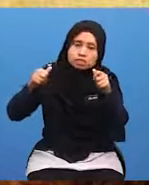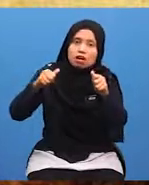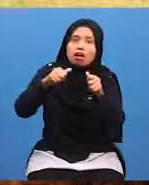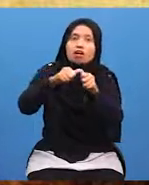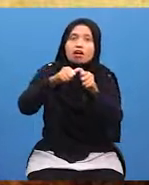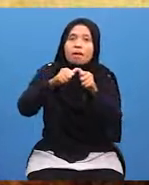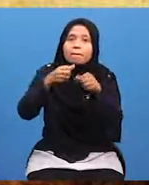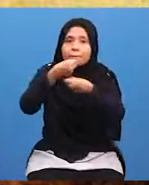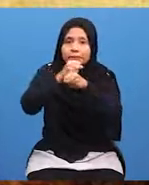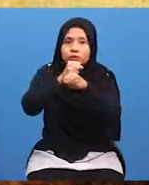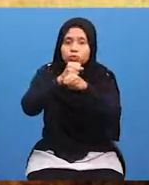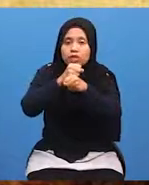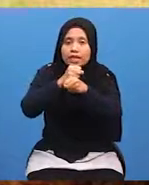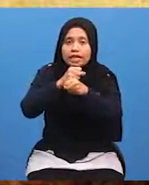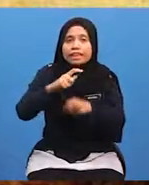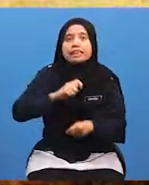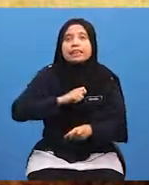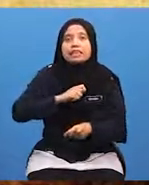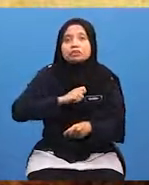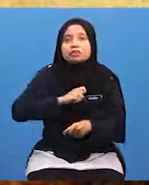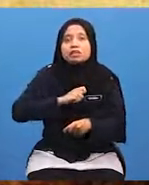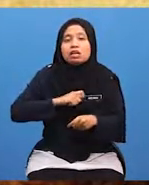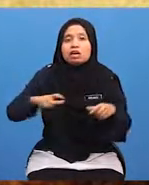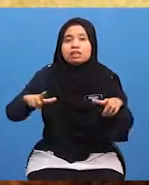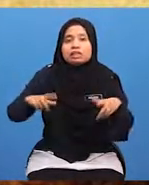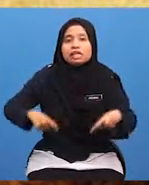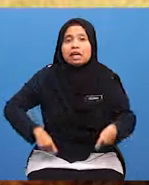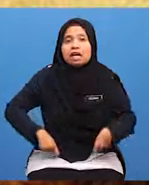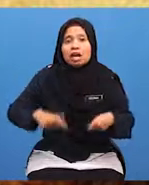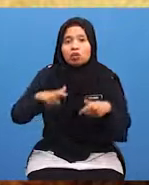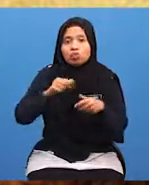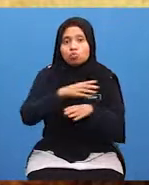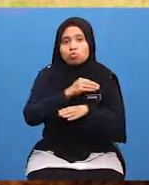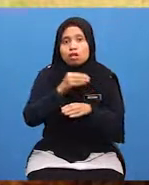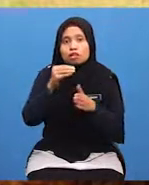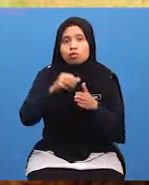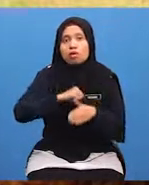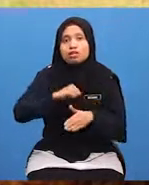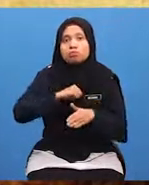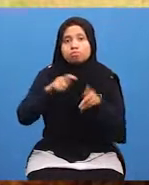pembentukan tata susila, perlakuan atau adab seperti yang dituntut dalam Islam.